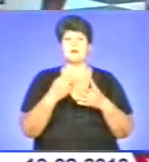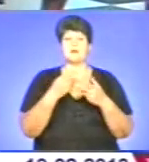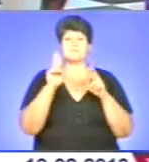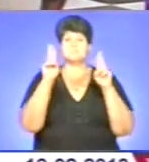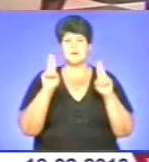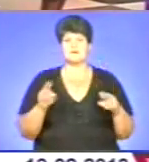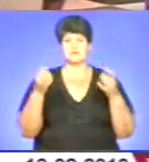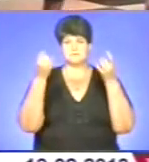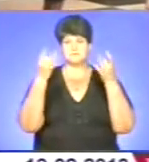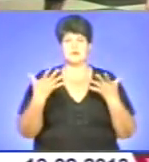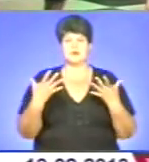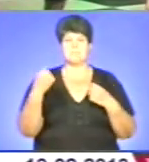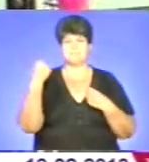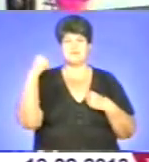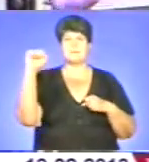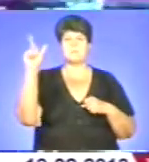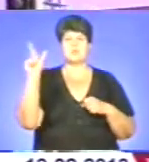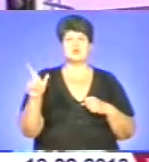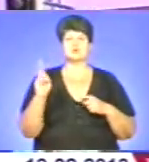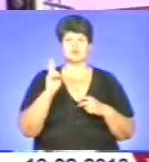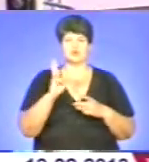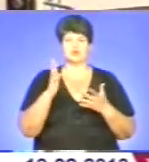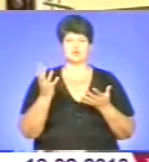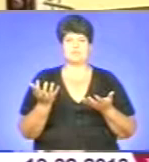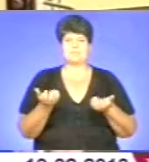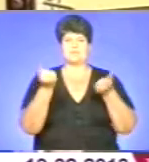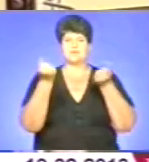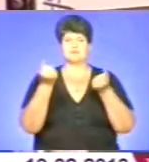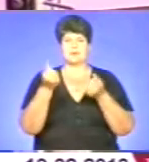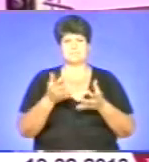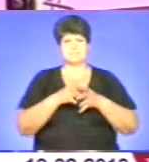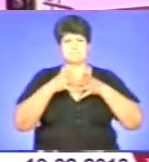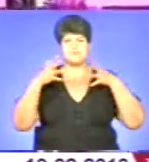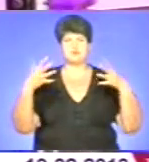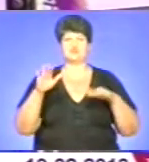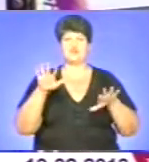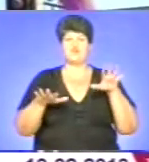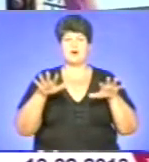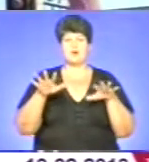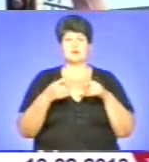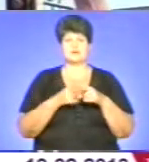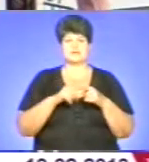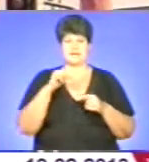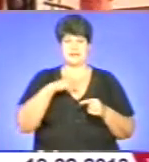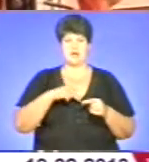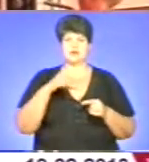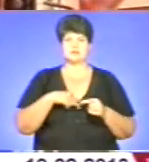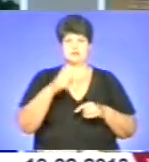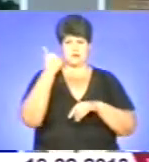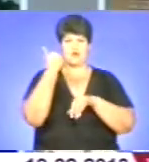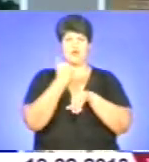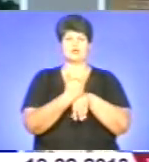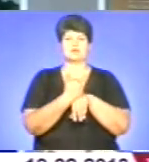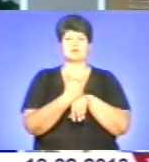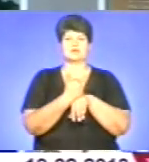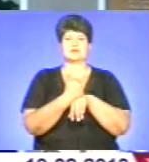спрощені а переможець той хто підніме найбільшу вагу саме головне я думаю це настрой спортсмена на